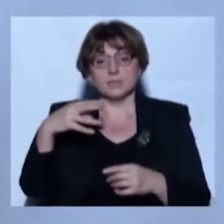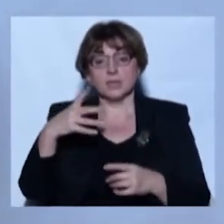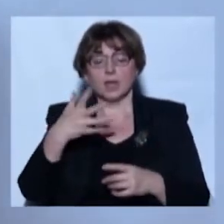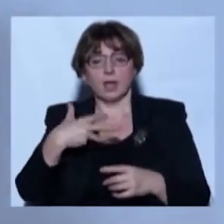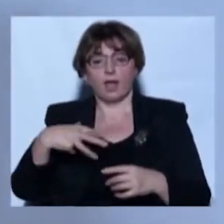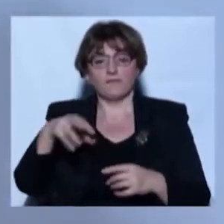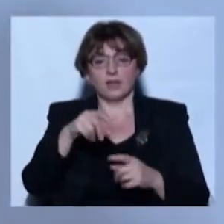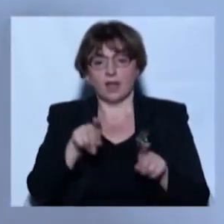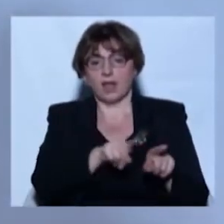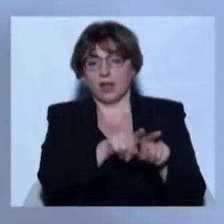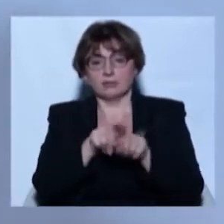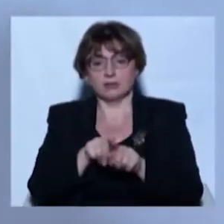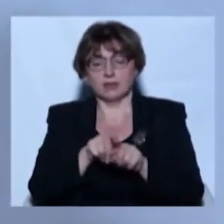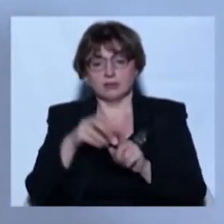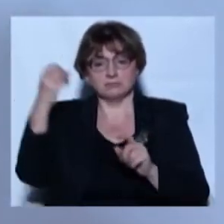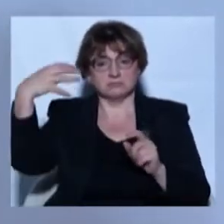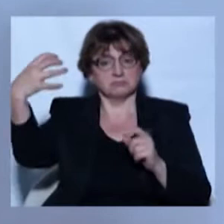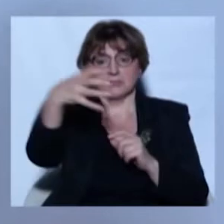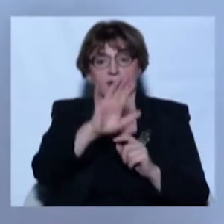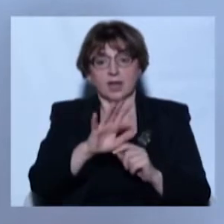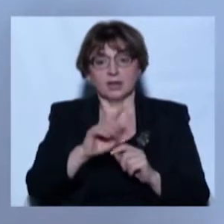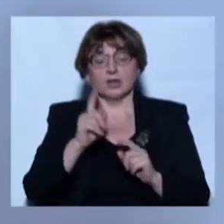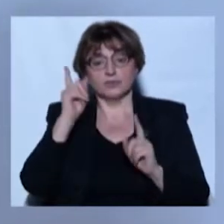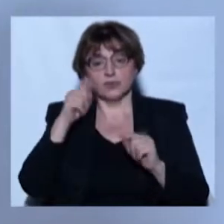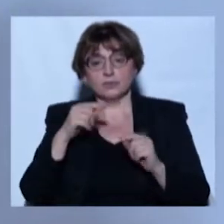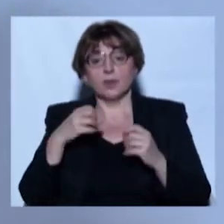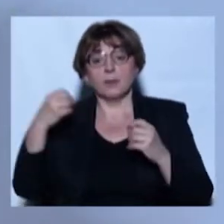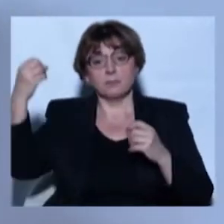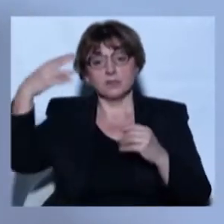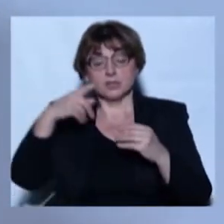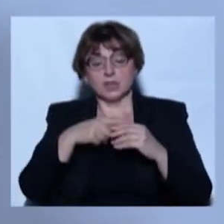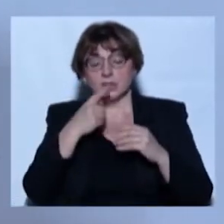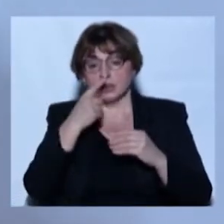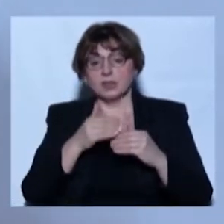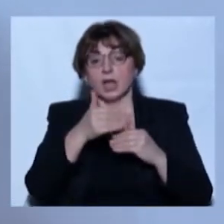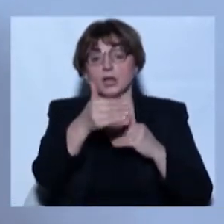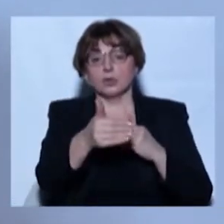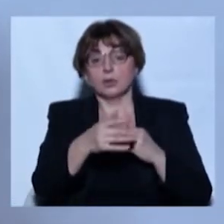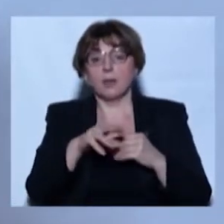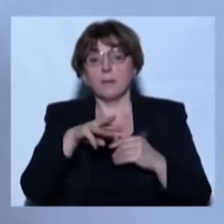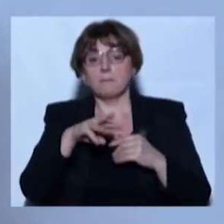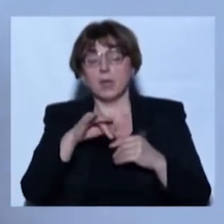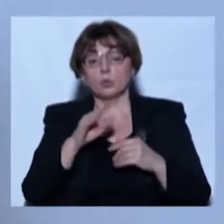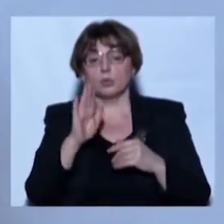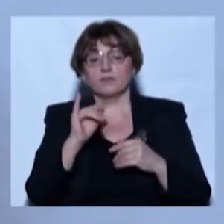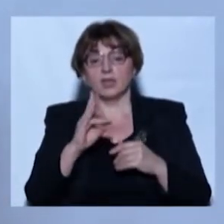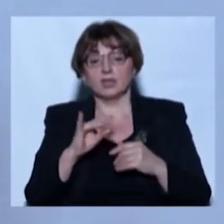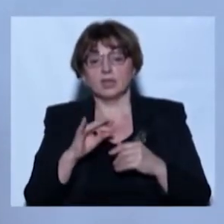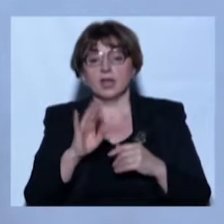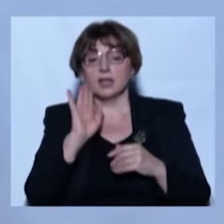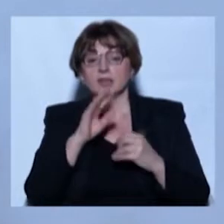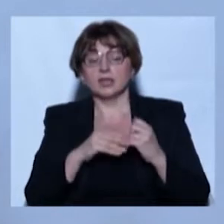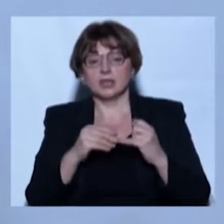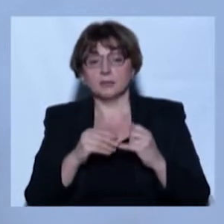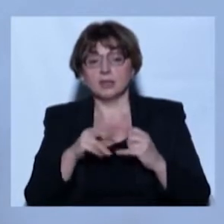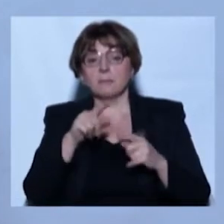ვერ ანათებს ყველა პლანეტას. თქვენ იცით, რომ მზისგან დაშორების მიხედვით მერკური, ვენერა, Tetamica,